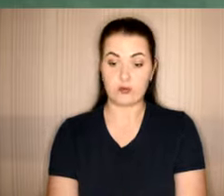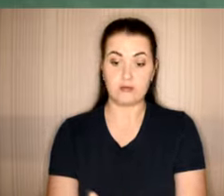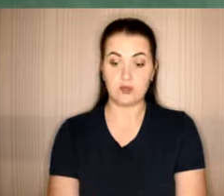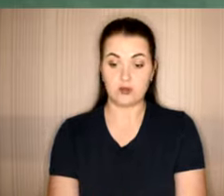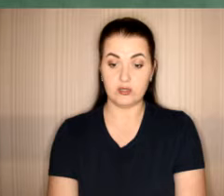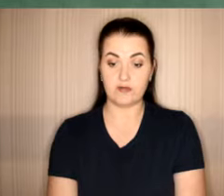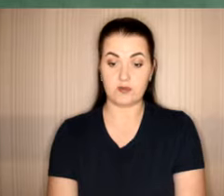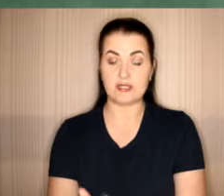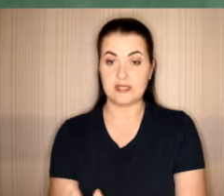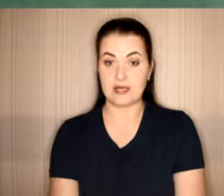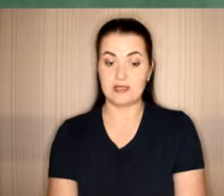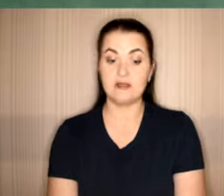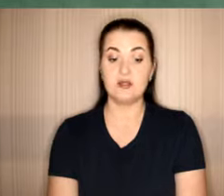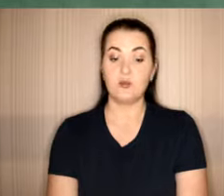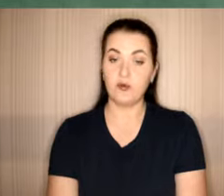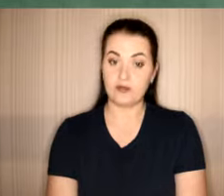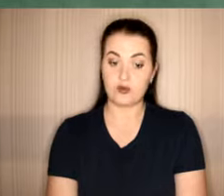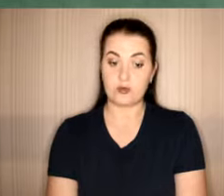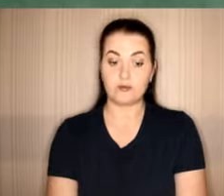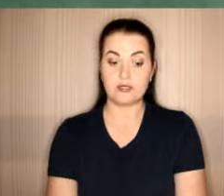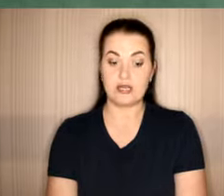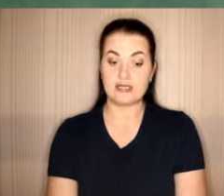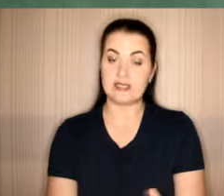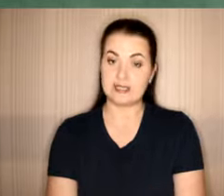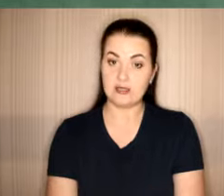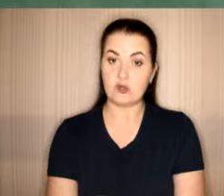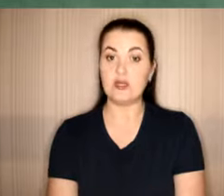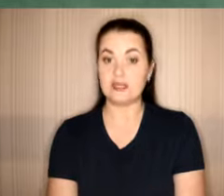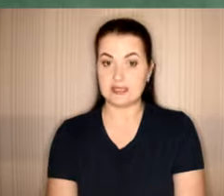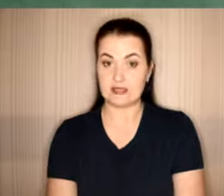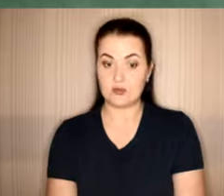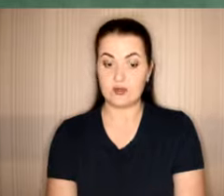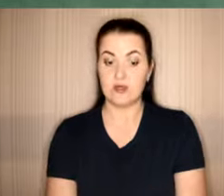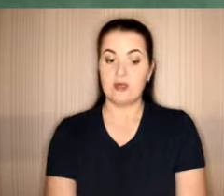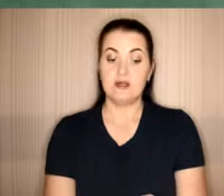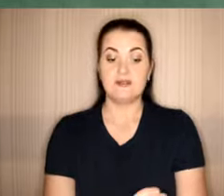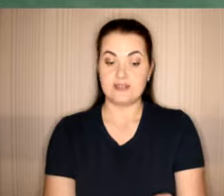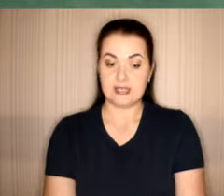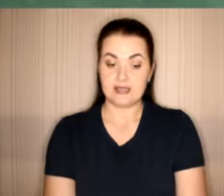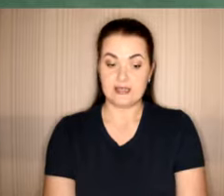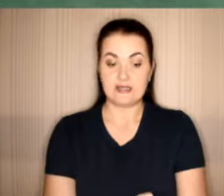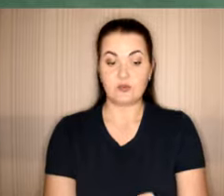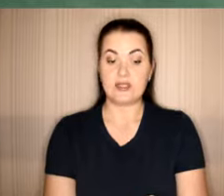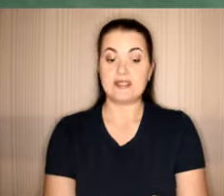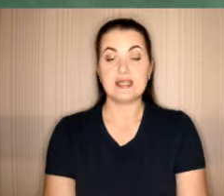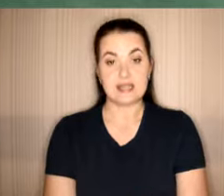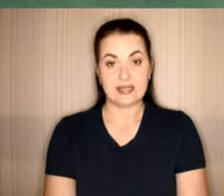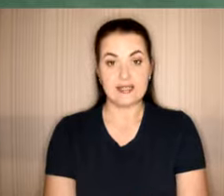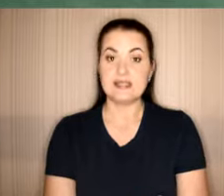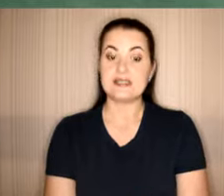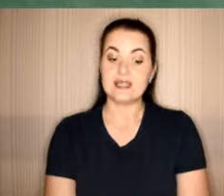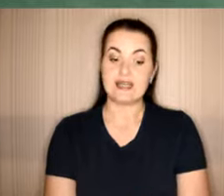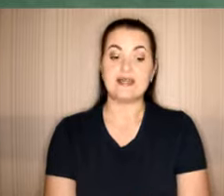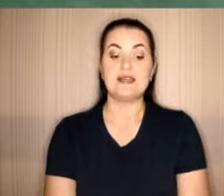коротка форма. Коротка форма – це зелен. Повна форма поділяється на стягнену і не стягнену. В стягненій це буде